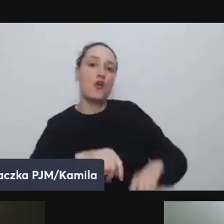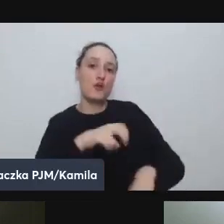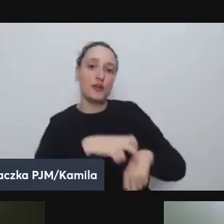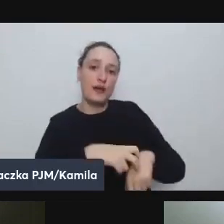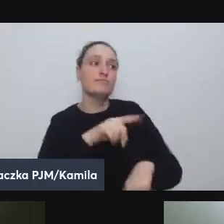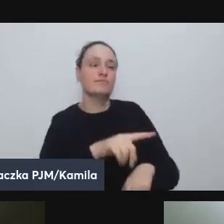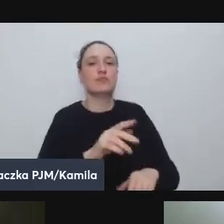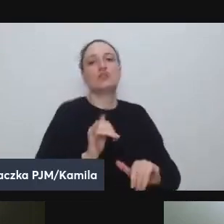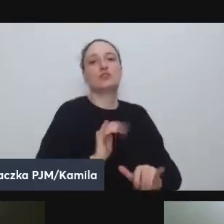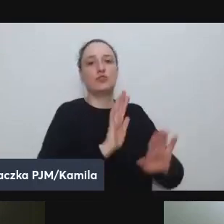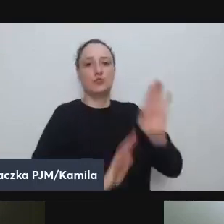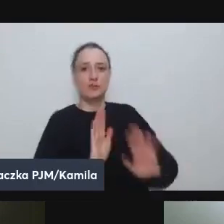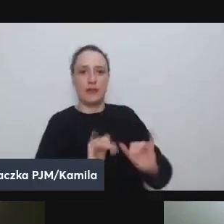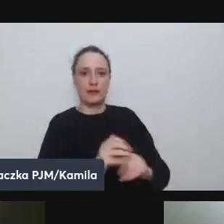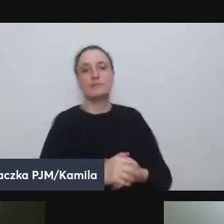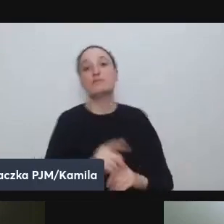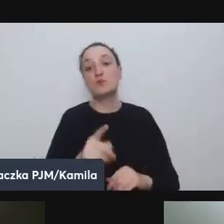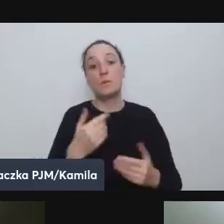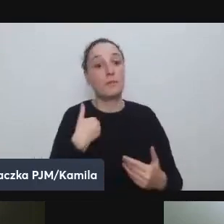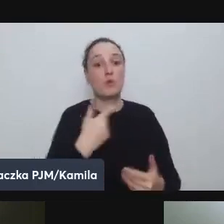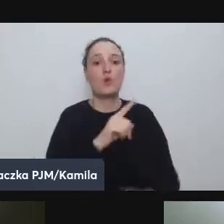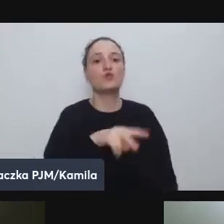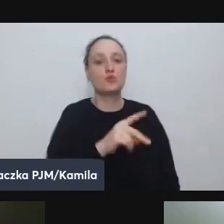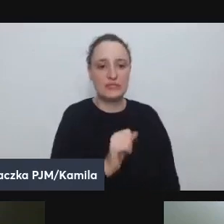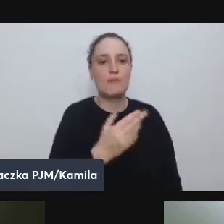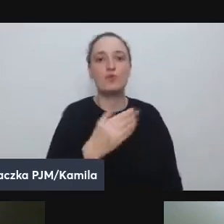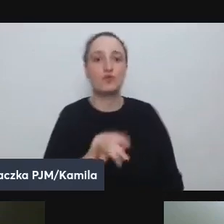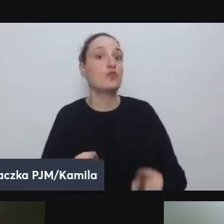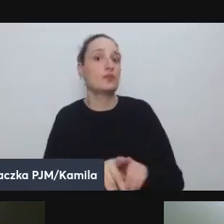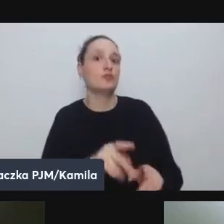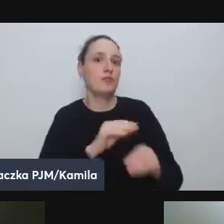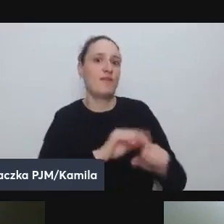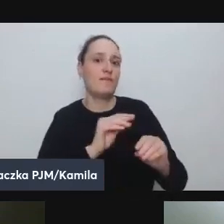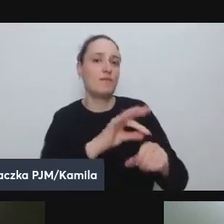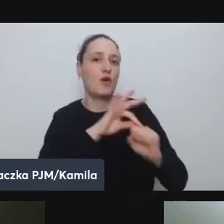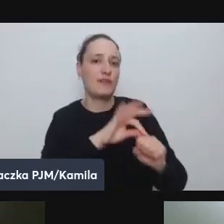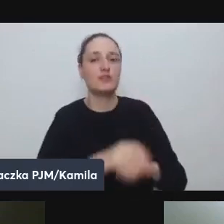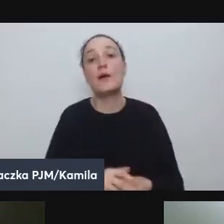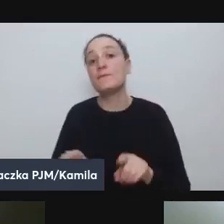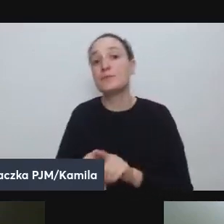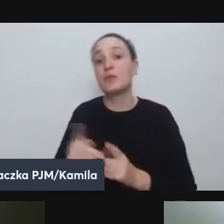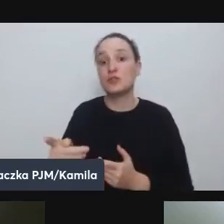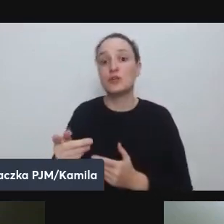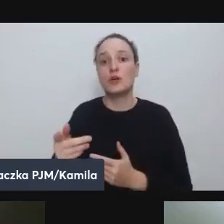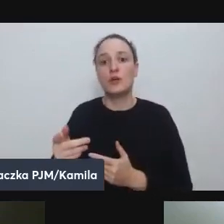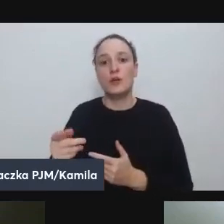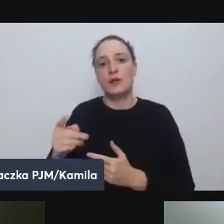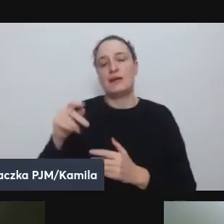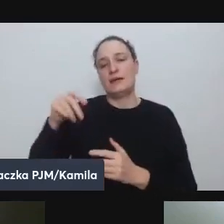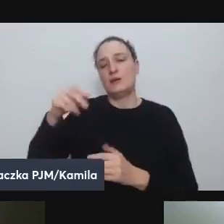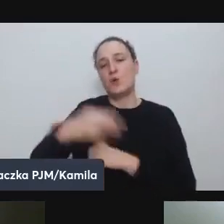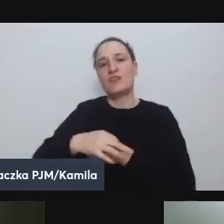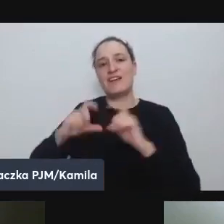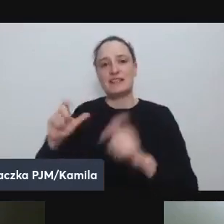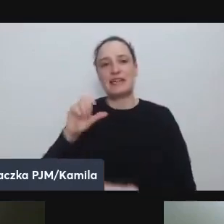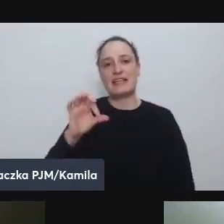Muczko oraz z rozwoju seksuologicznego dzieci na Uniwersytecie SWPS. I to już chyba